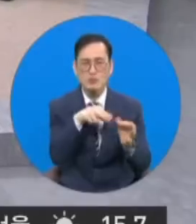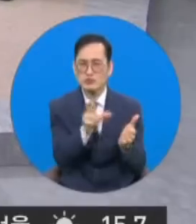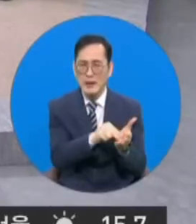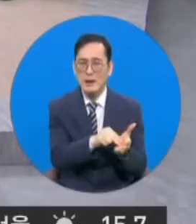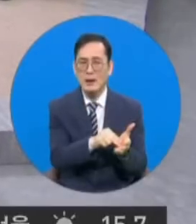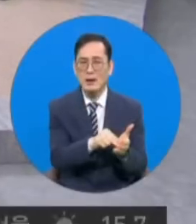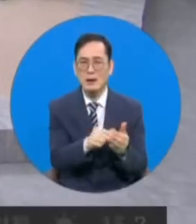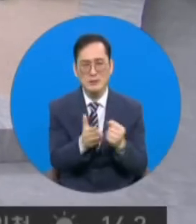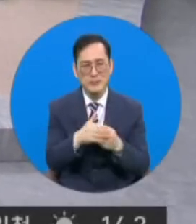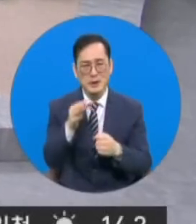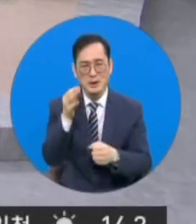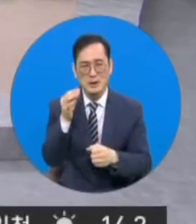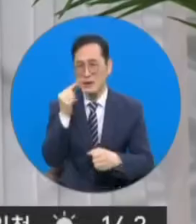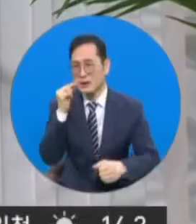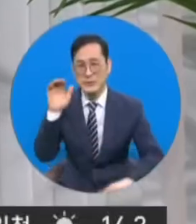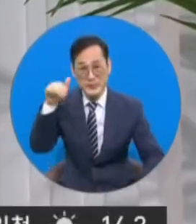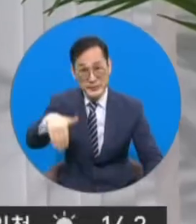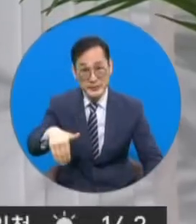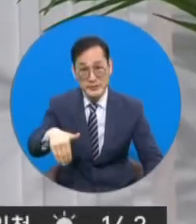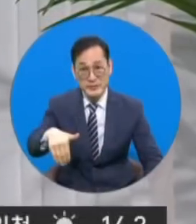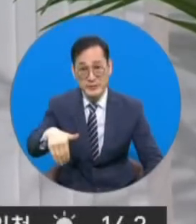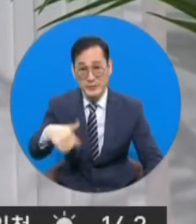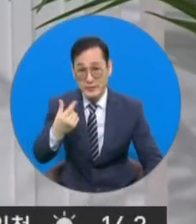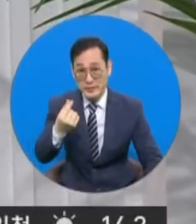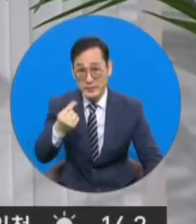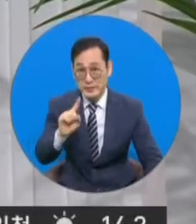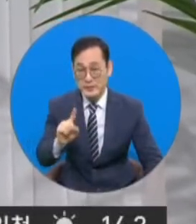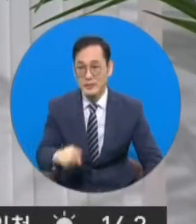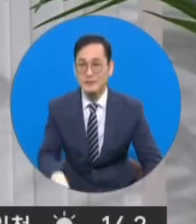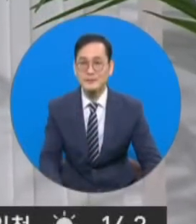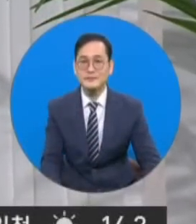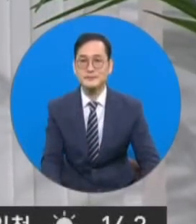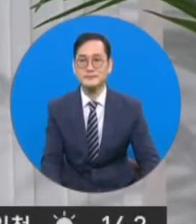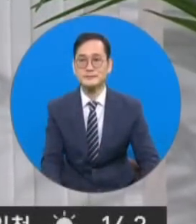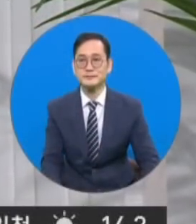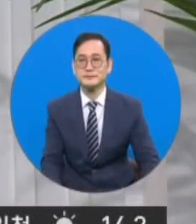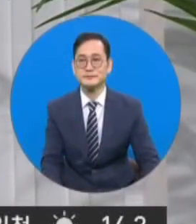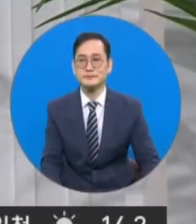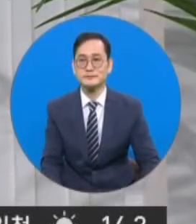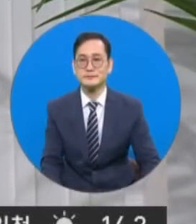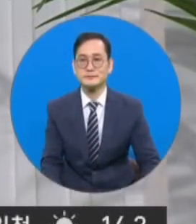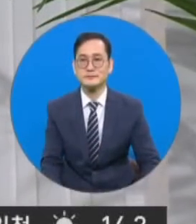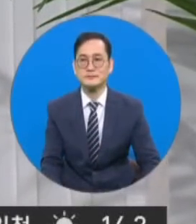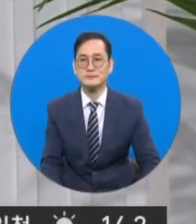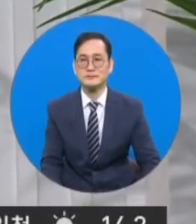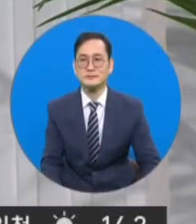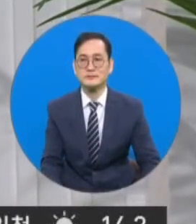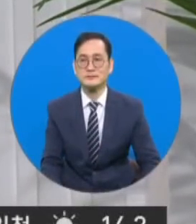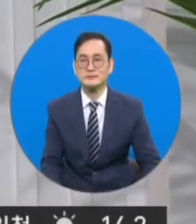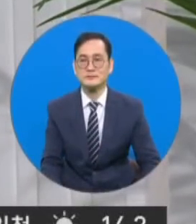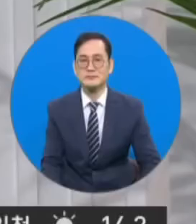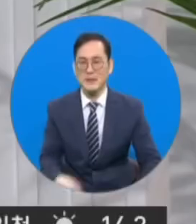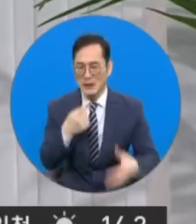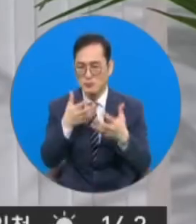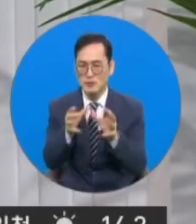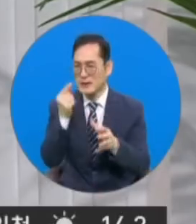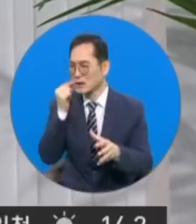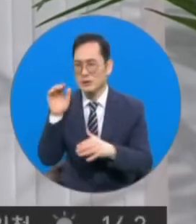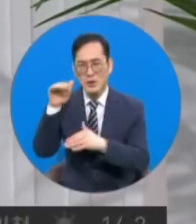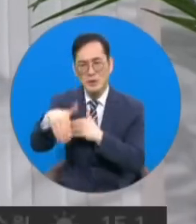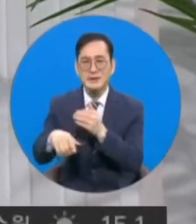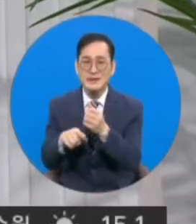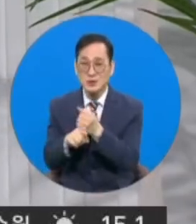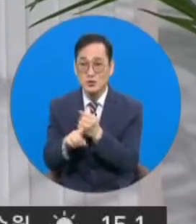일단 이제 정당 지지도는 상대적이잖아요 그래서 제일 저렇게 민주당 지지도 떨어진